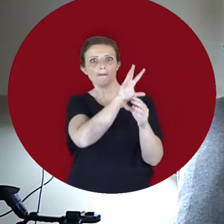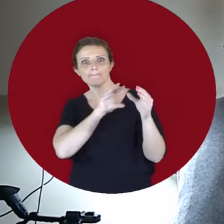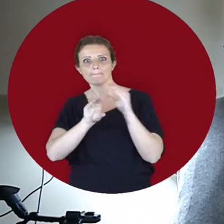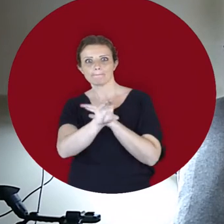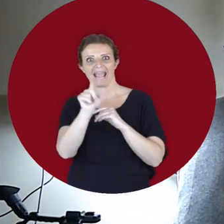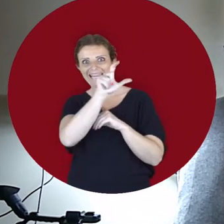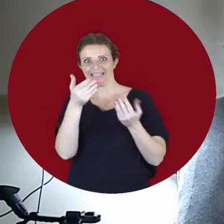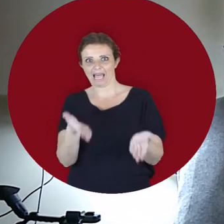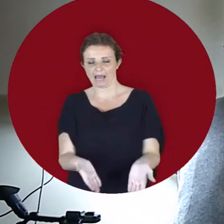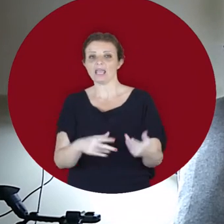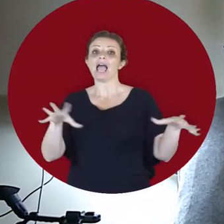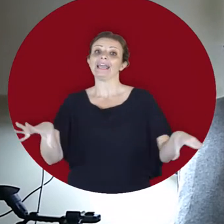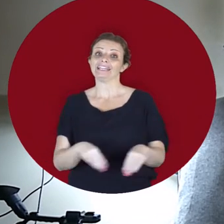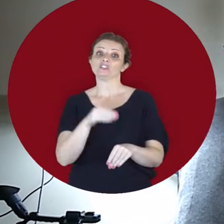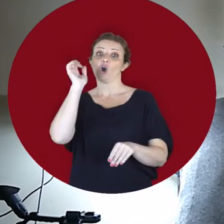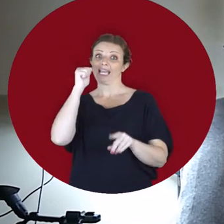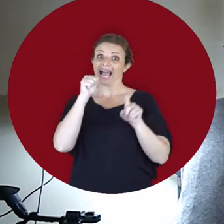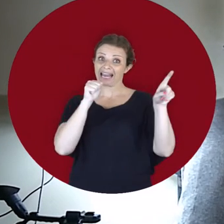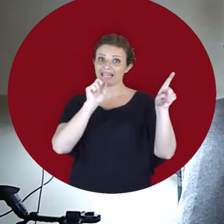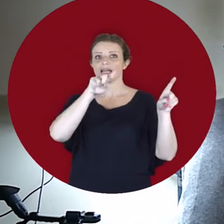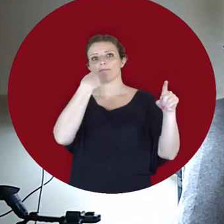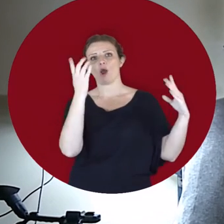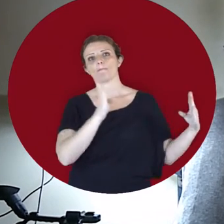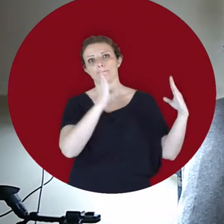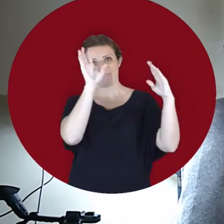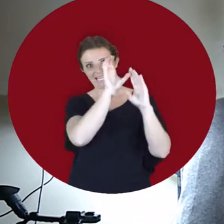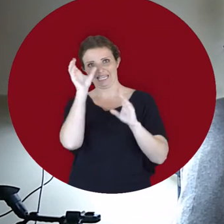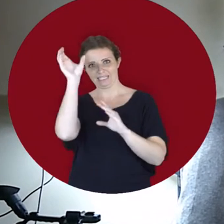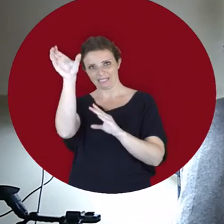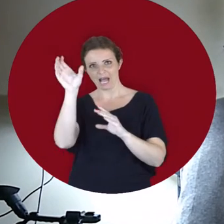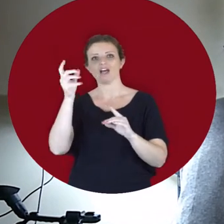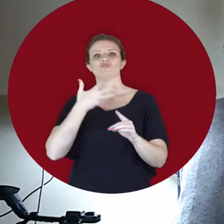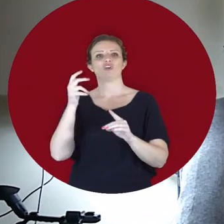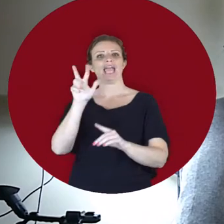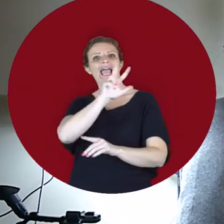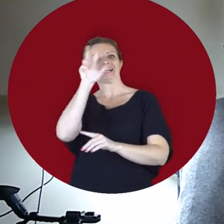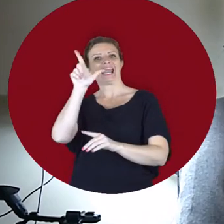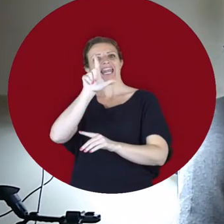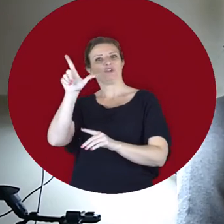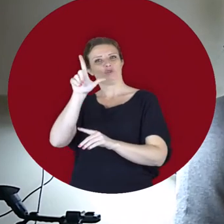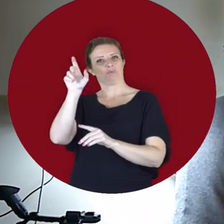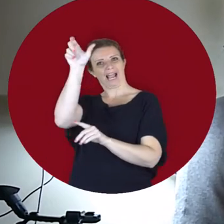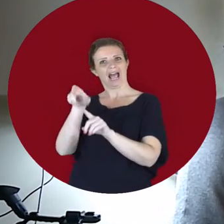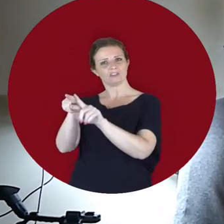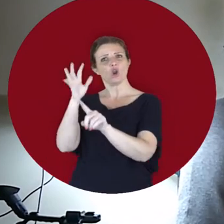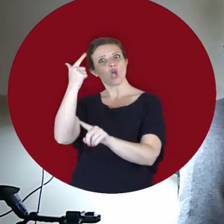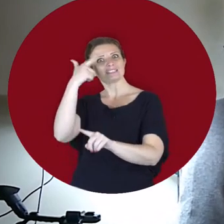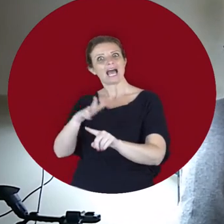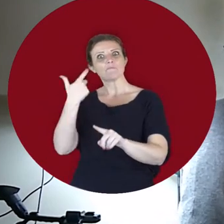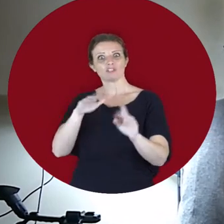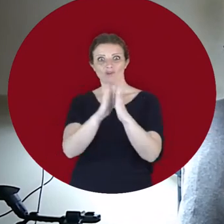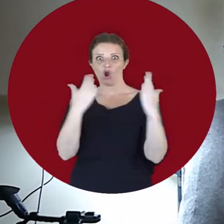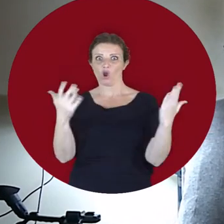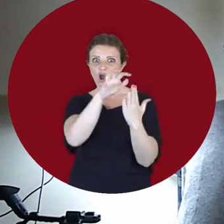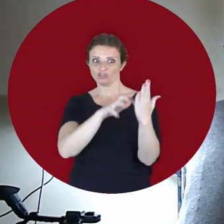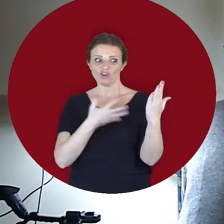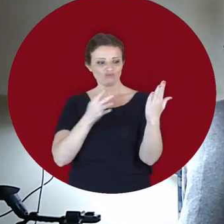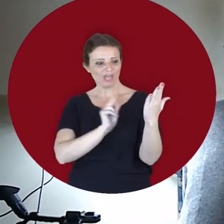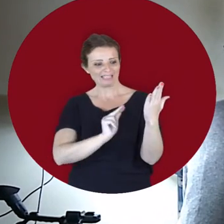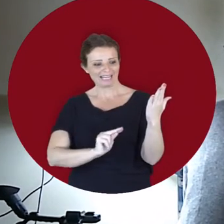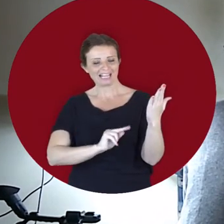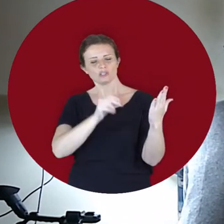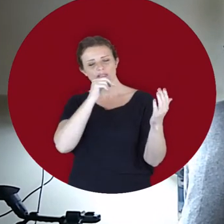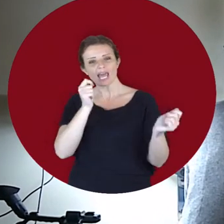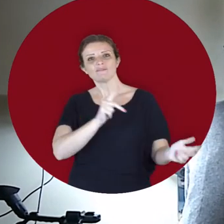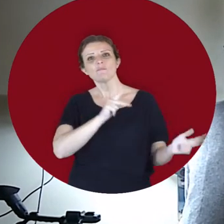in Italia. Viene prima a Cagliari, poi finirà a Pisa, dove c'era Re Liutprando, e lo sappiamo perché c'è una nota che